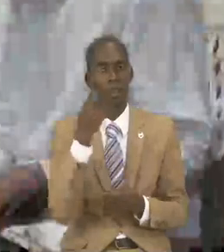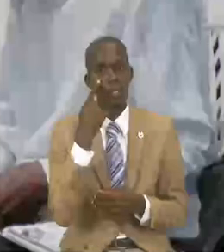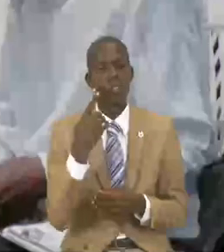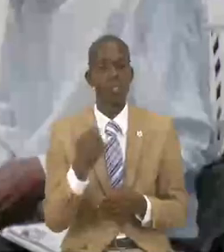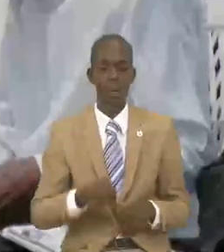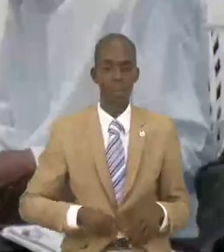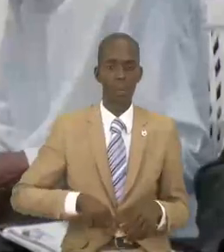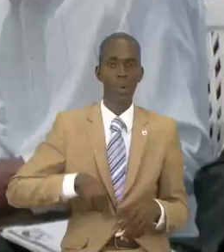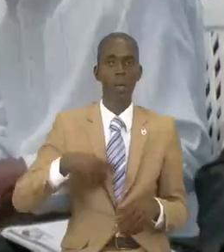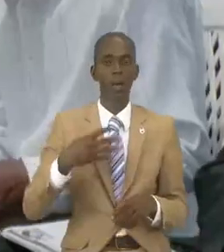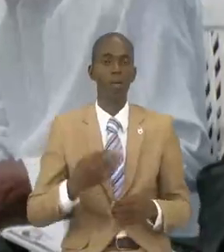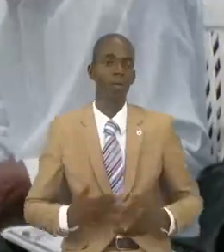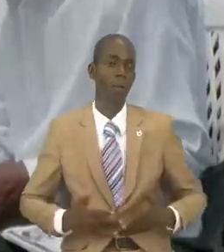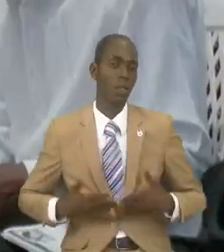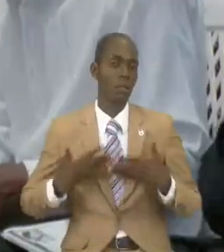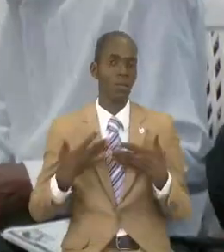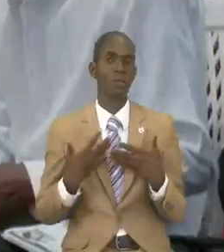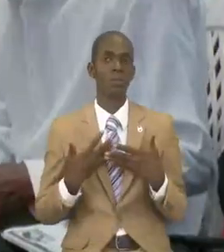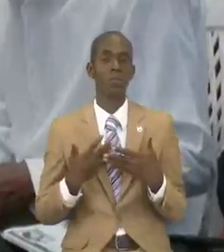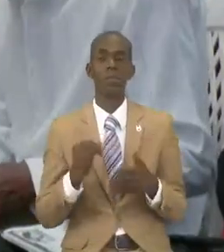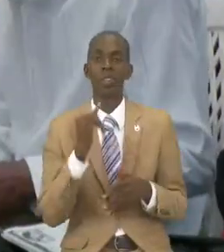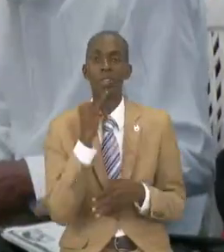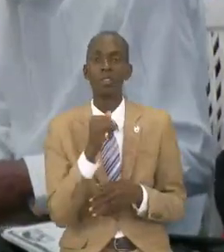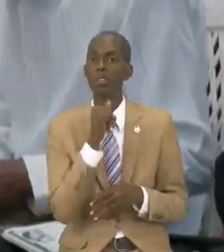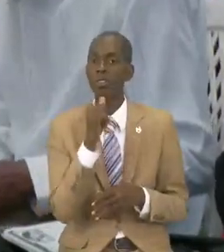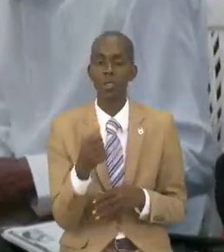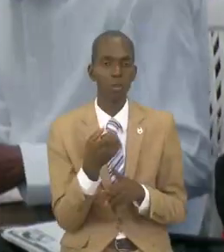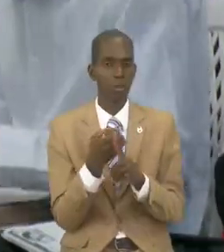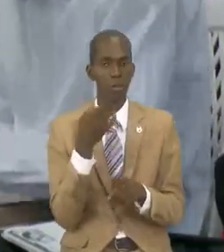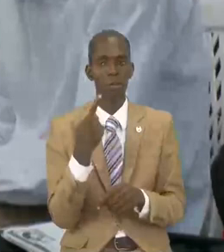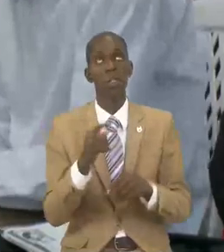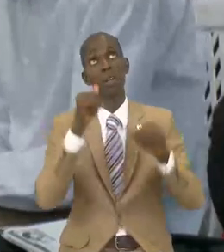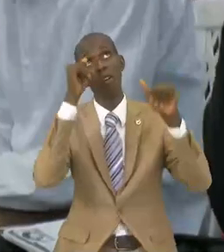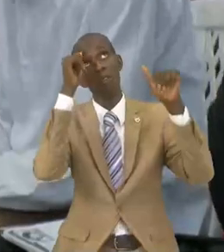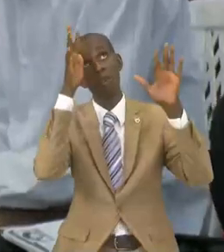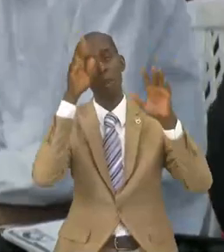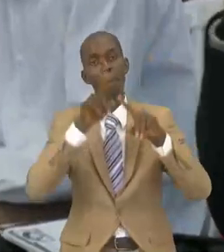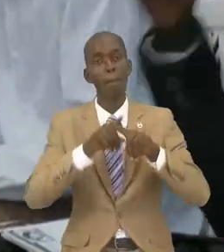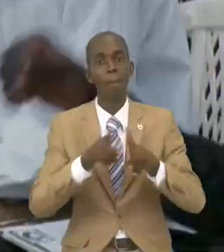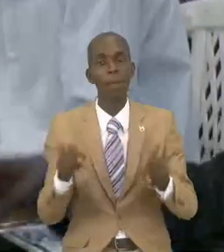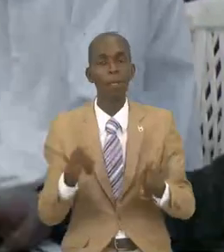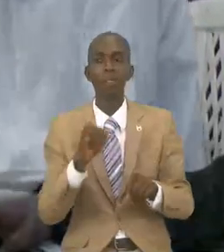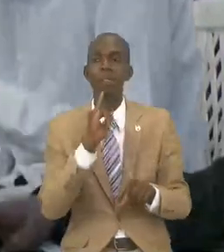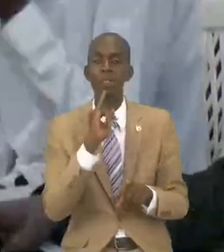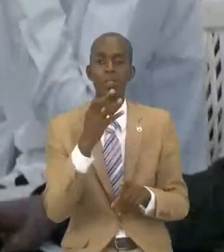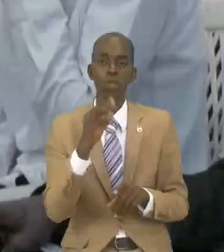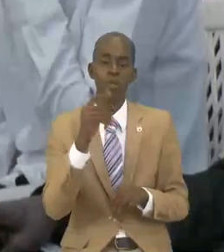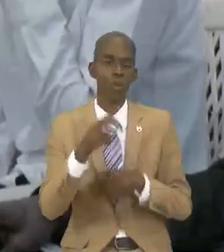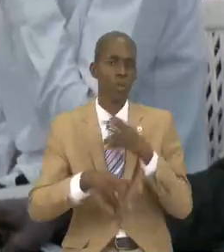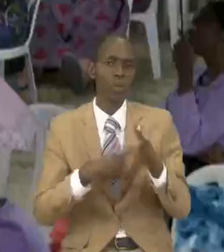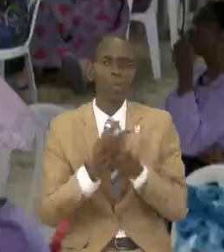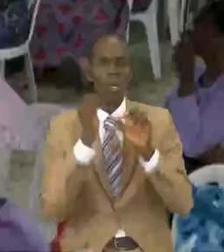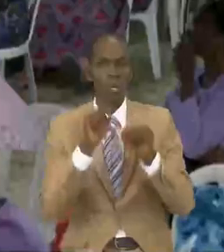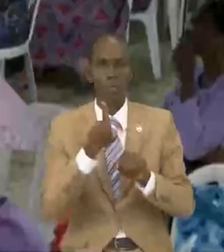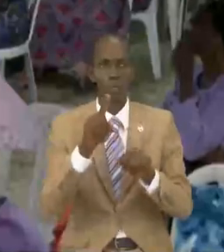yeux, l'orgueil de la vie, ne vient point du Père, mais vient du monde. Est-ce que tu